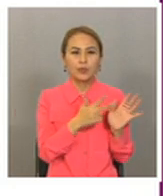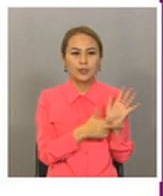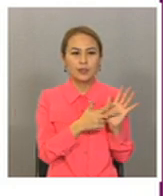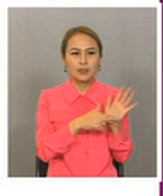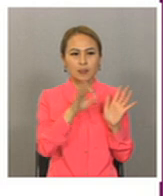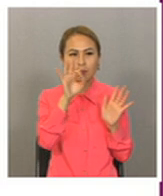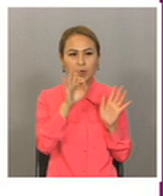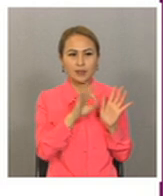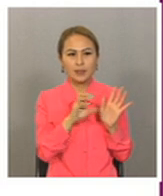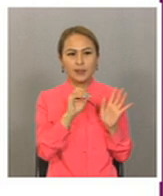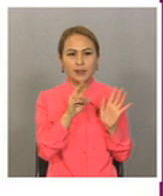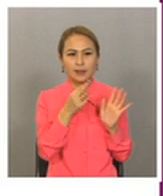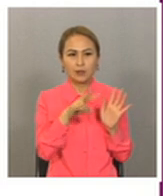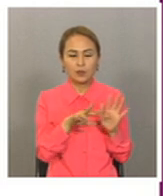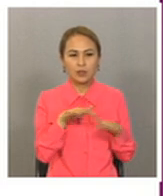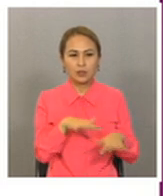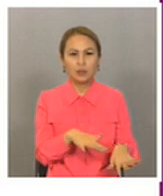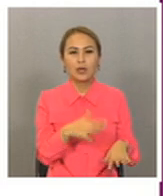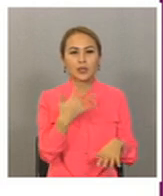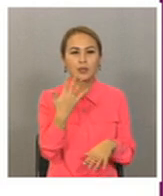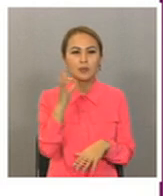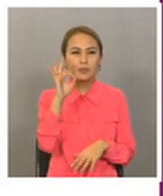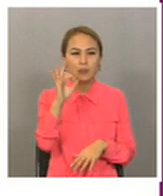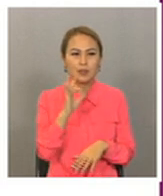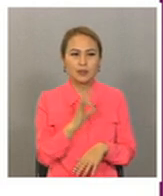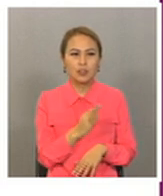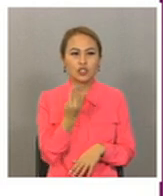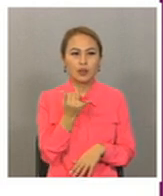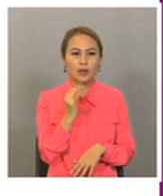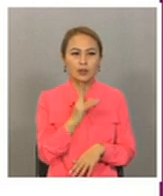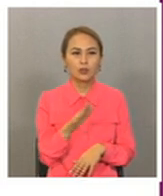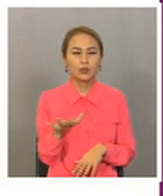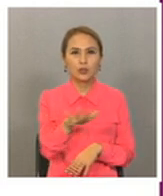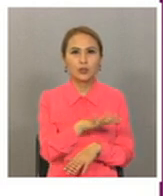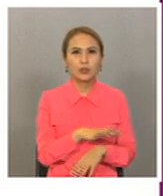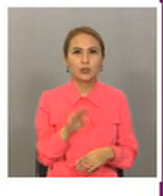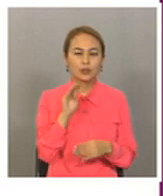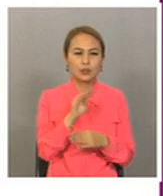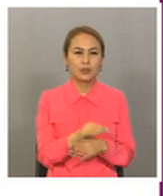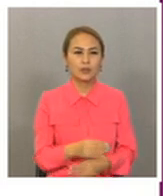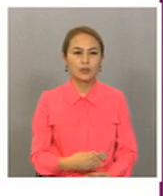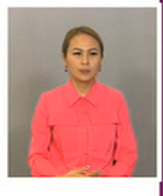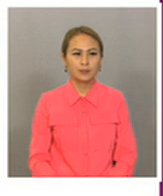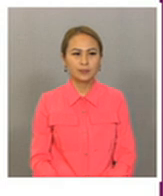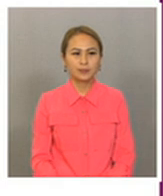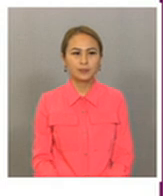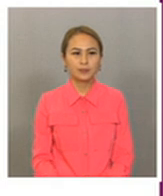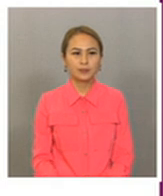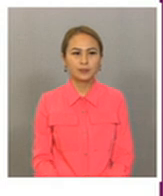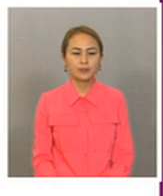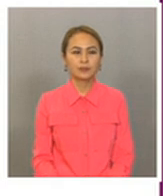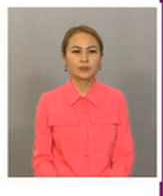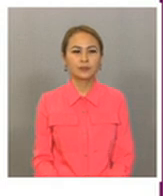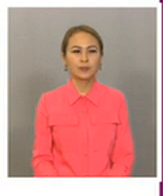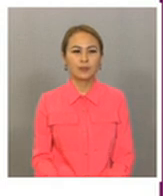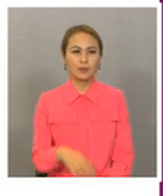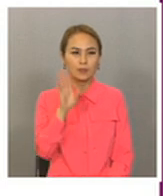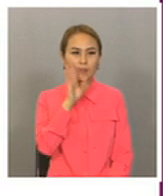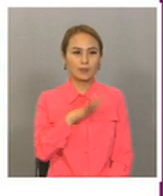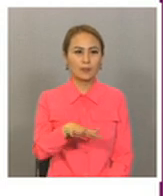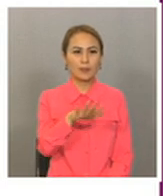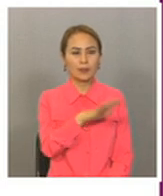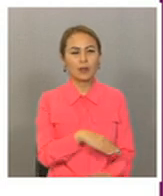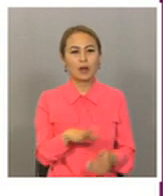Оның 80% Еділ өзенінің, 5% жайықтың үлесіне тиеді. Теңіз жағасындағы